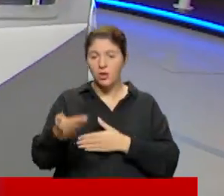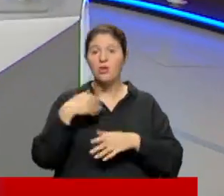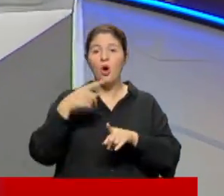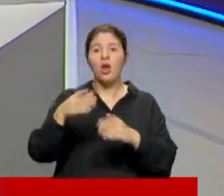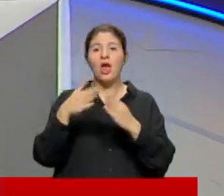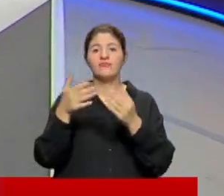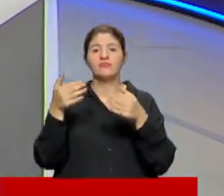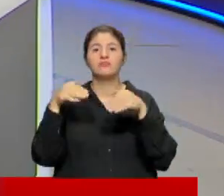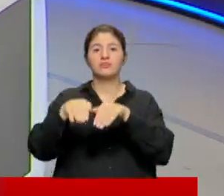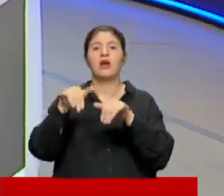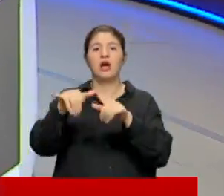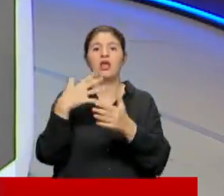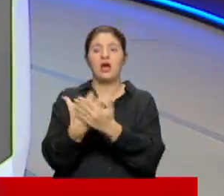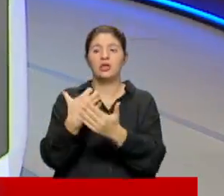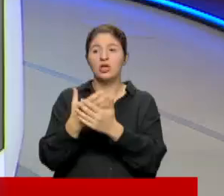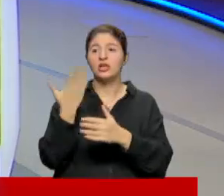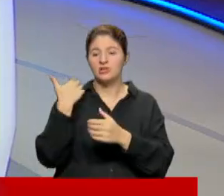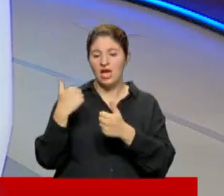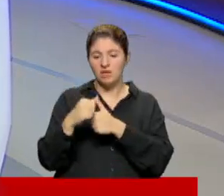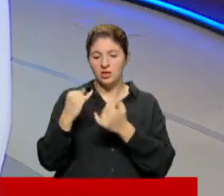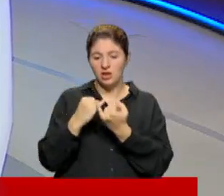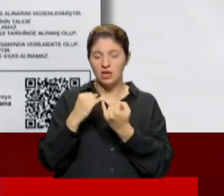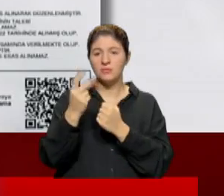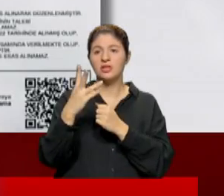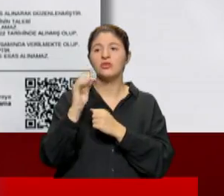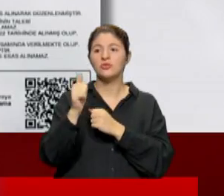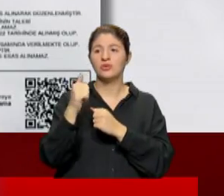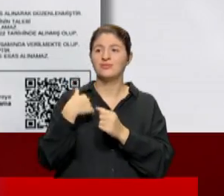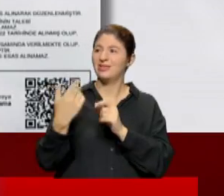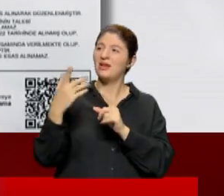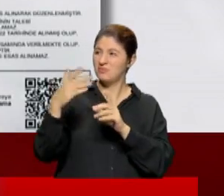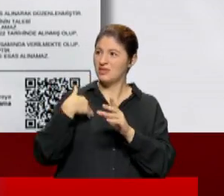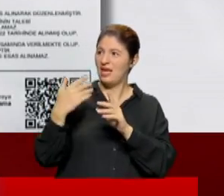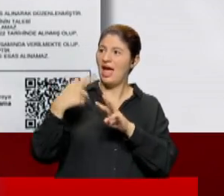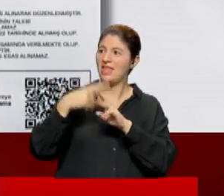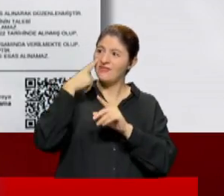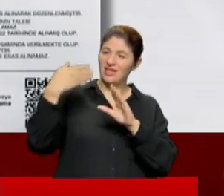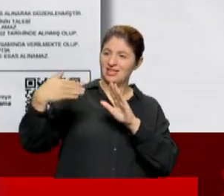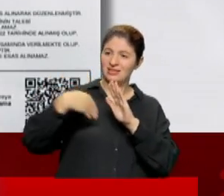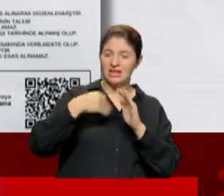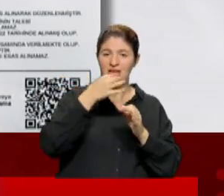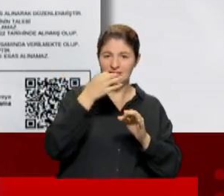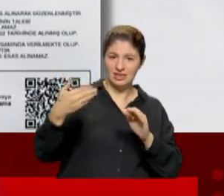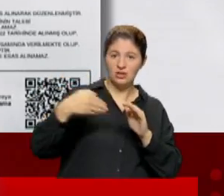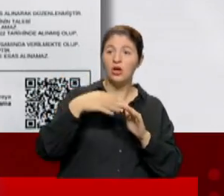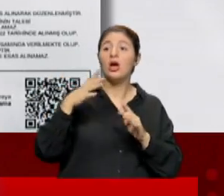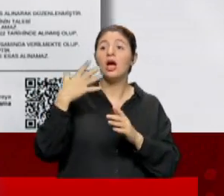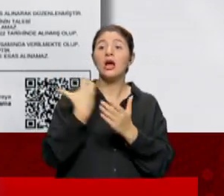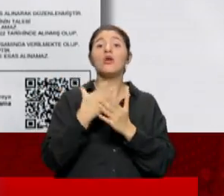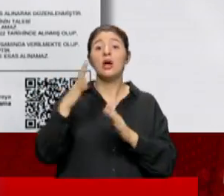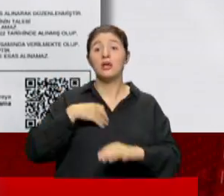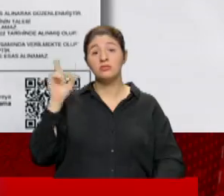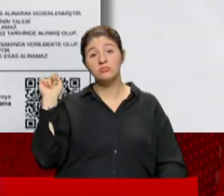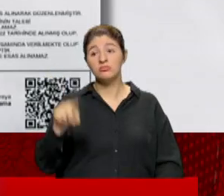kaydol geçtiğimiz haftalarda Eşimin kardeşi bir bizim evimiz Seek e-devlet üzerinden kaydını yapamadık kendisinin